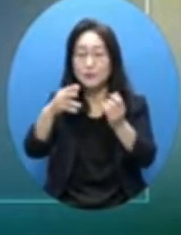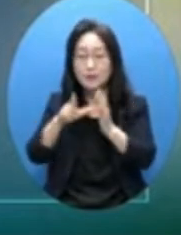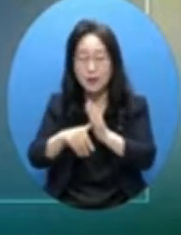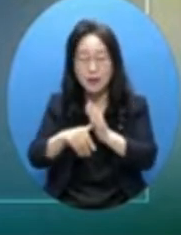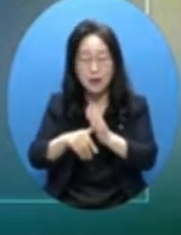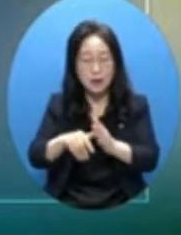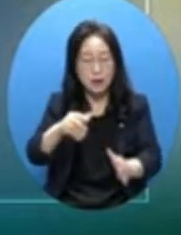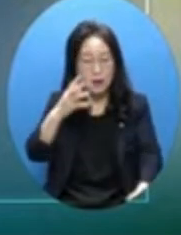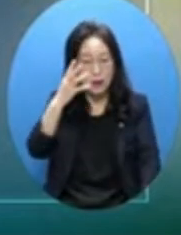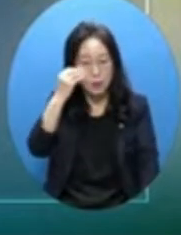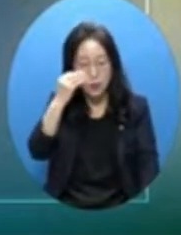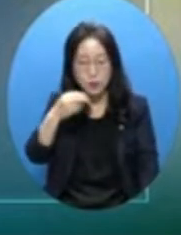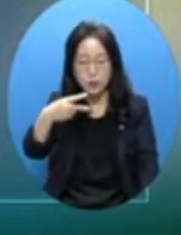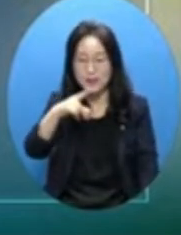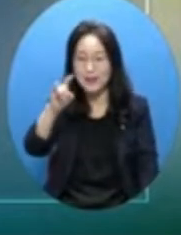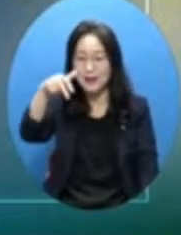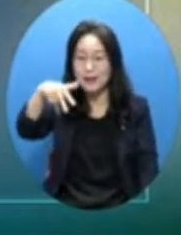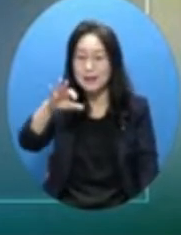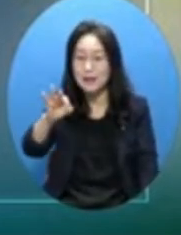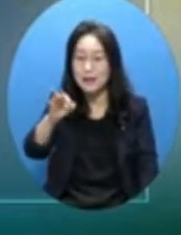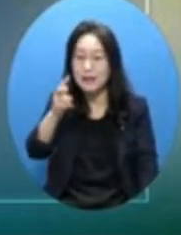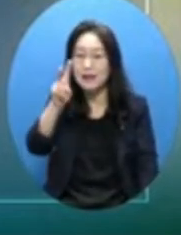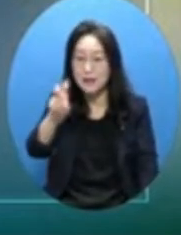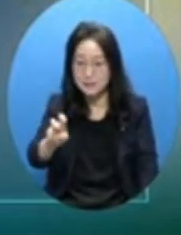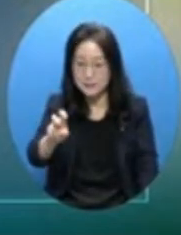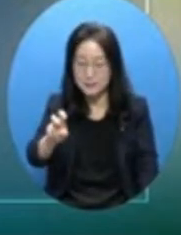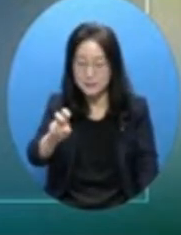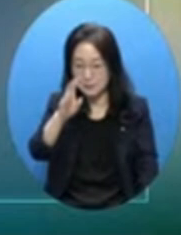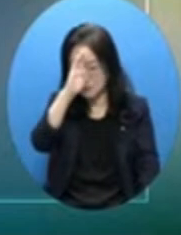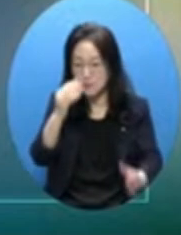희귀성 대장암을 앓게 됐는데